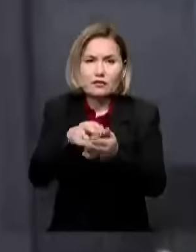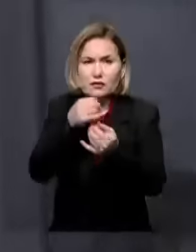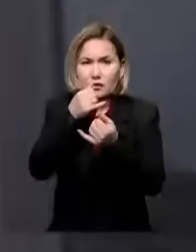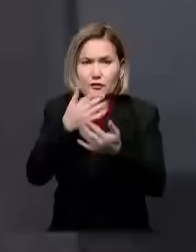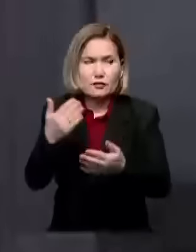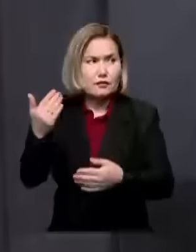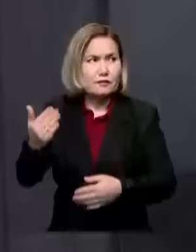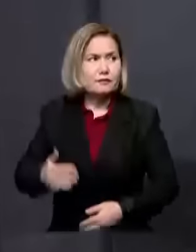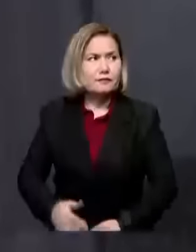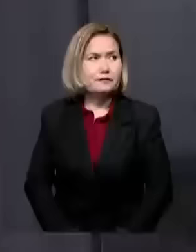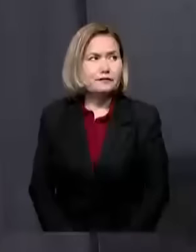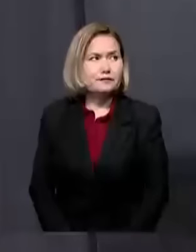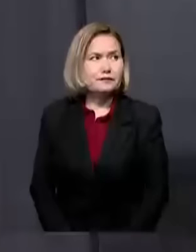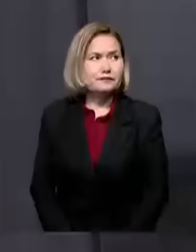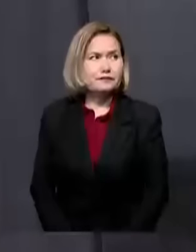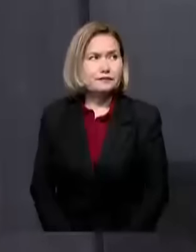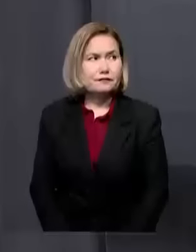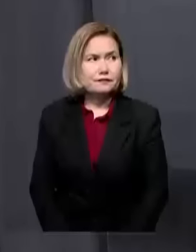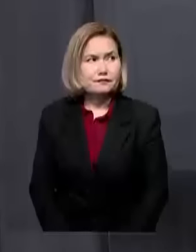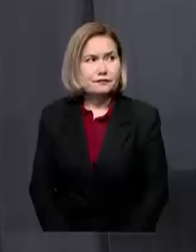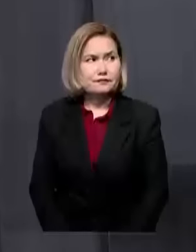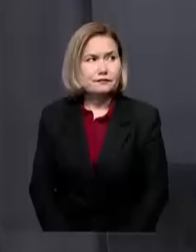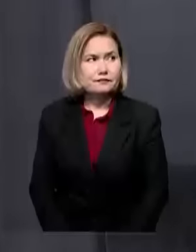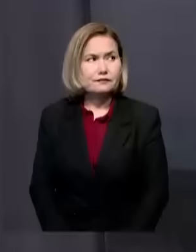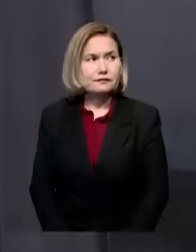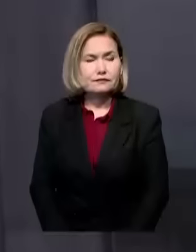нет? Сломался. Давно?